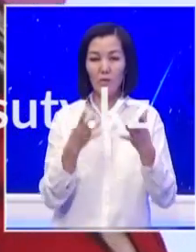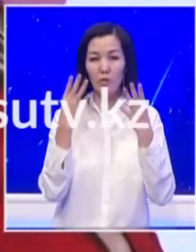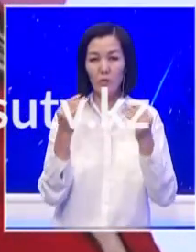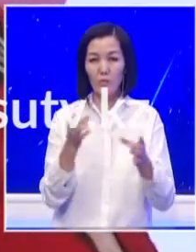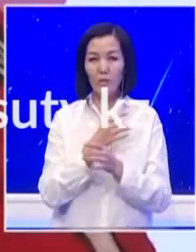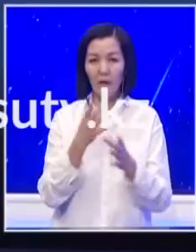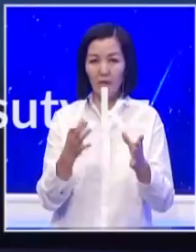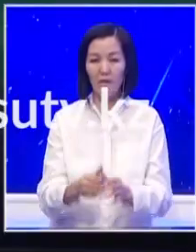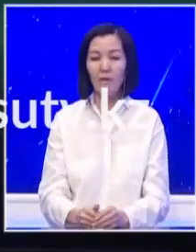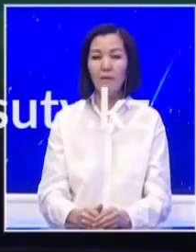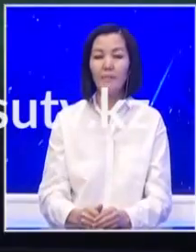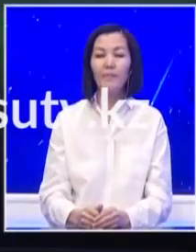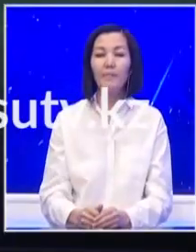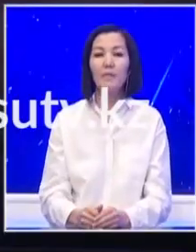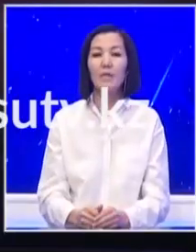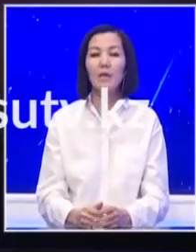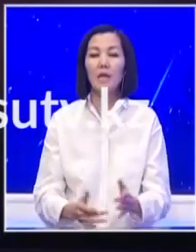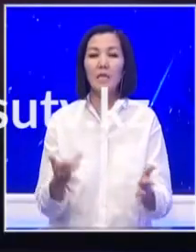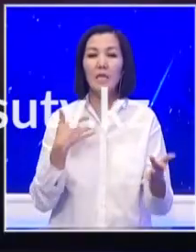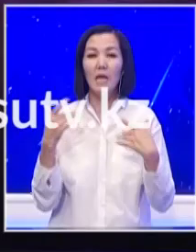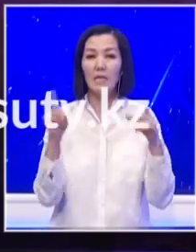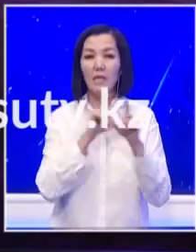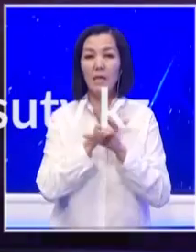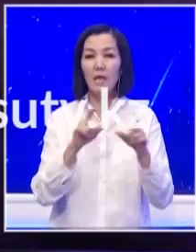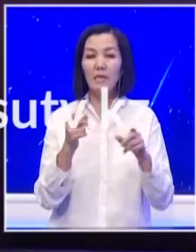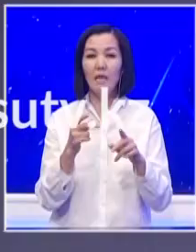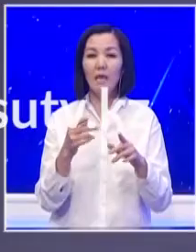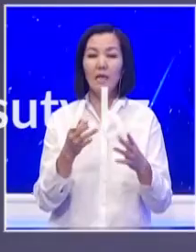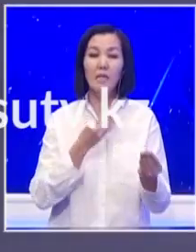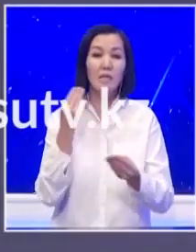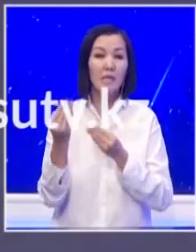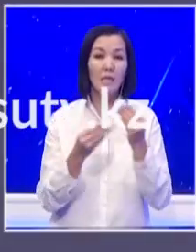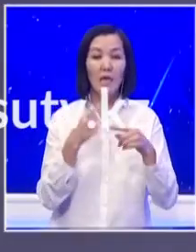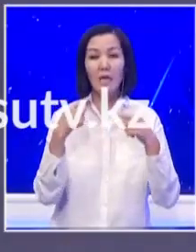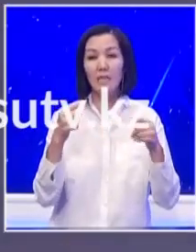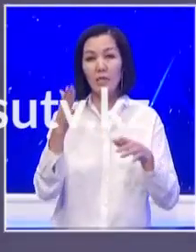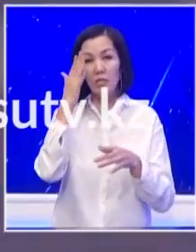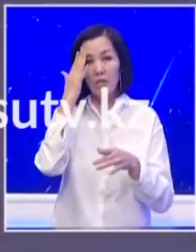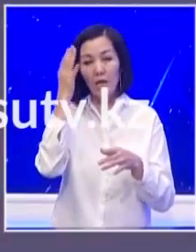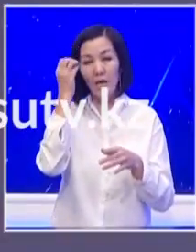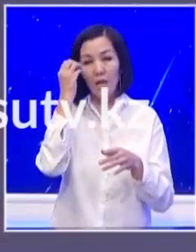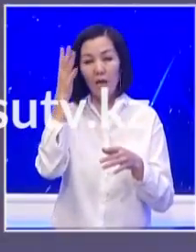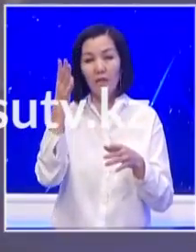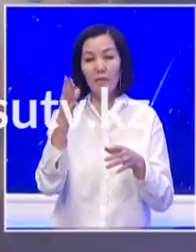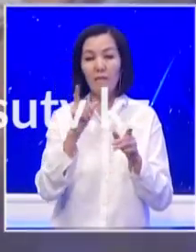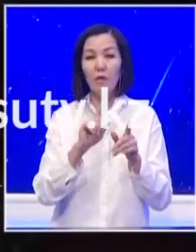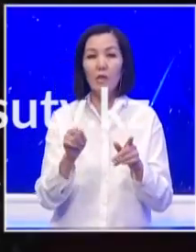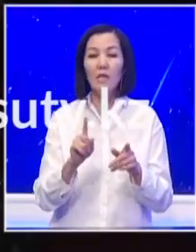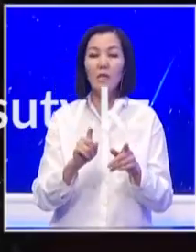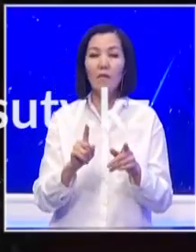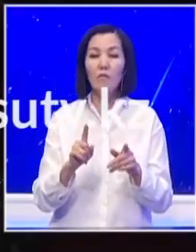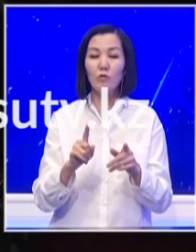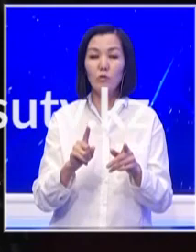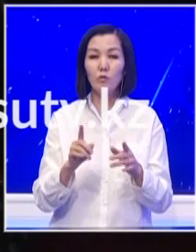театра. Театр – это квинтэссенция не только актерской игры, но и различных талантов в целом. Для того, чтобы поставить яркую